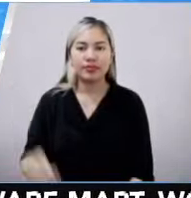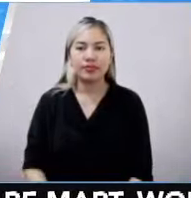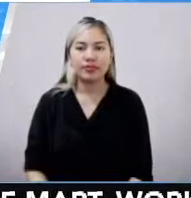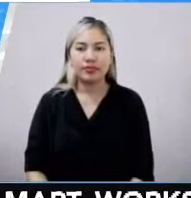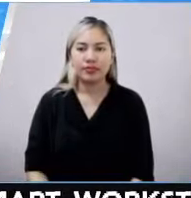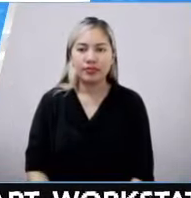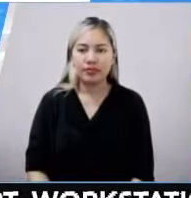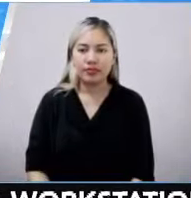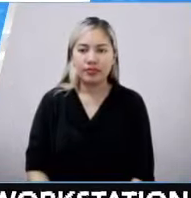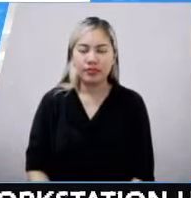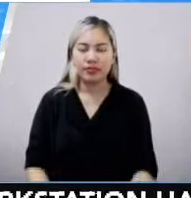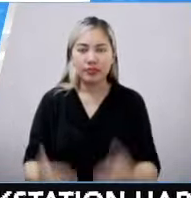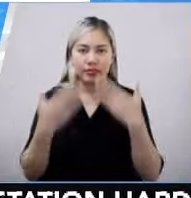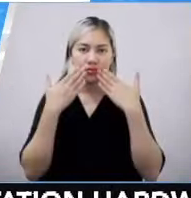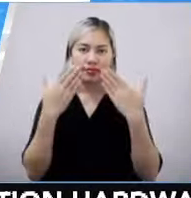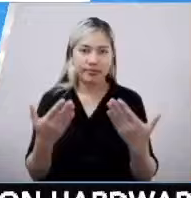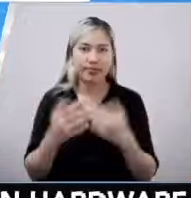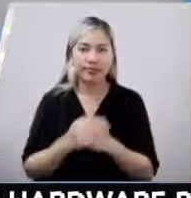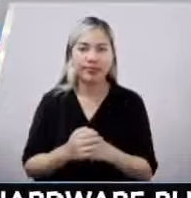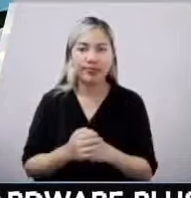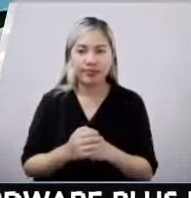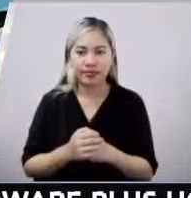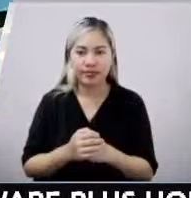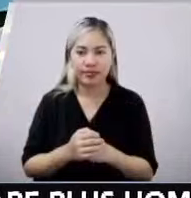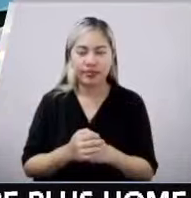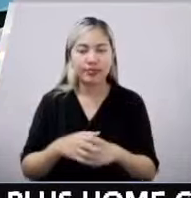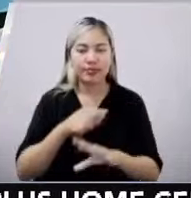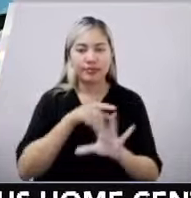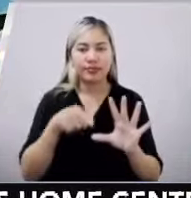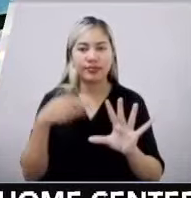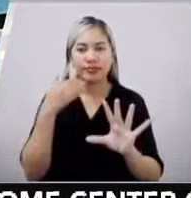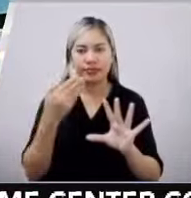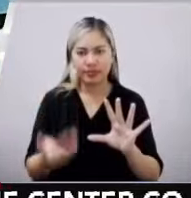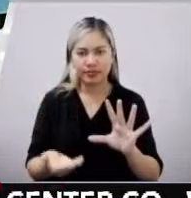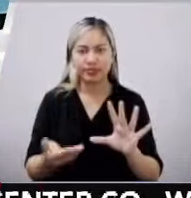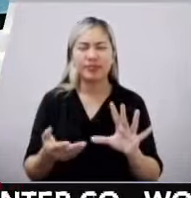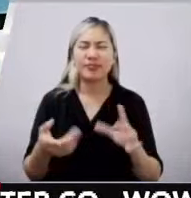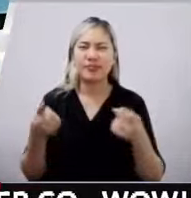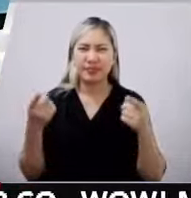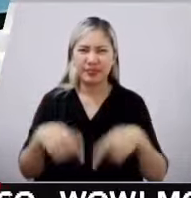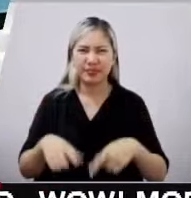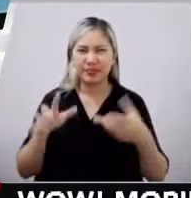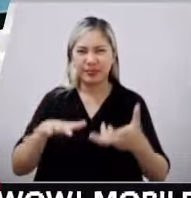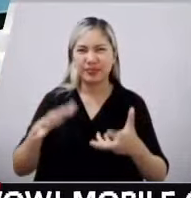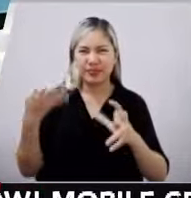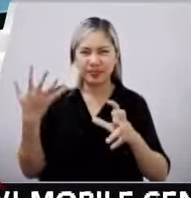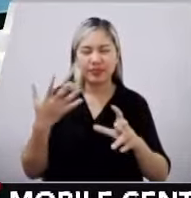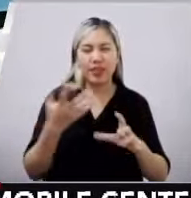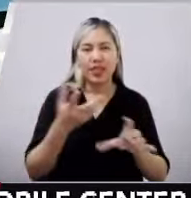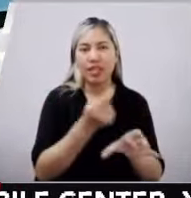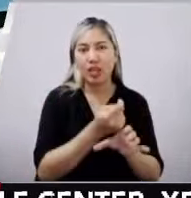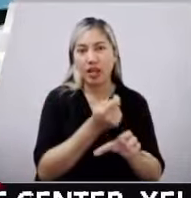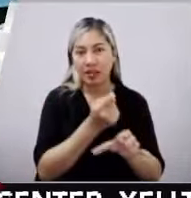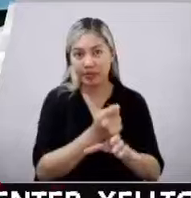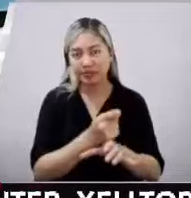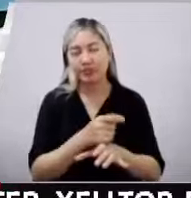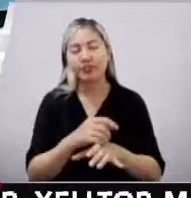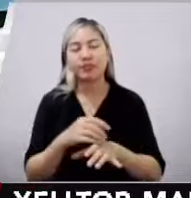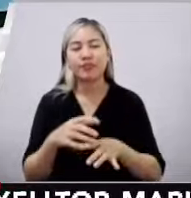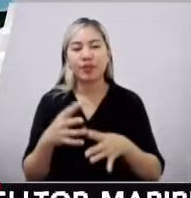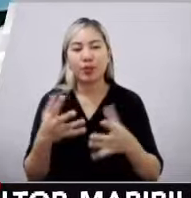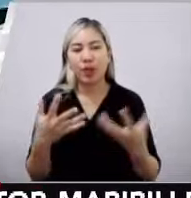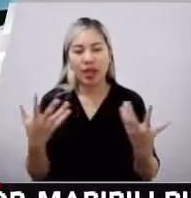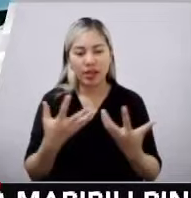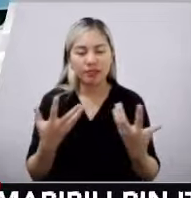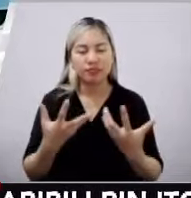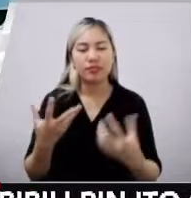Salamat, Raffy. 5 ang patay sa karambola ng pick-up, motorsiklo at dump truck sa Santa Maria, Davao Occidental. Dito naman sa